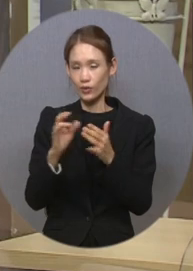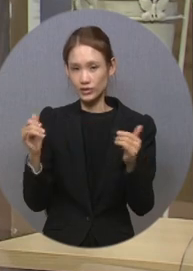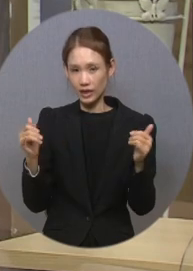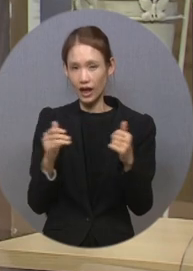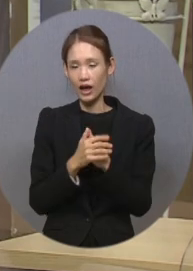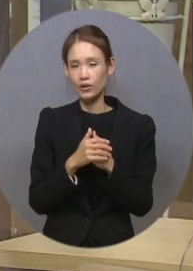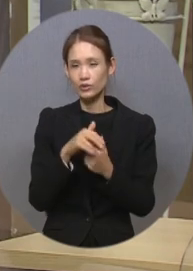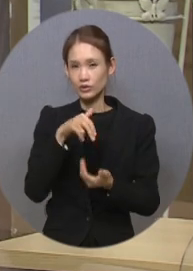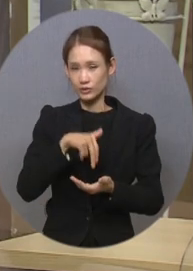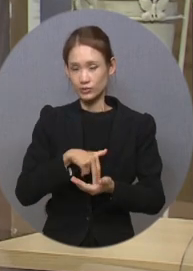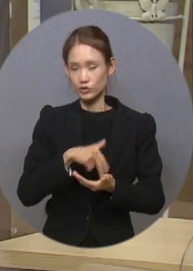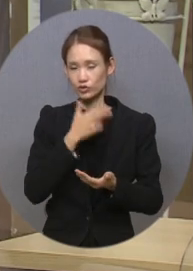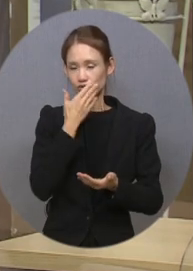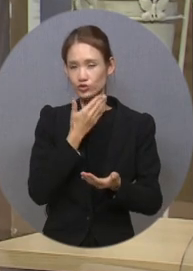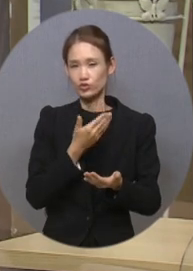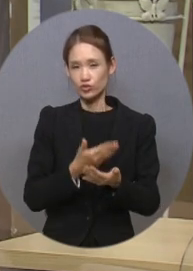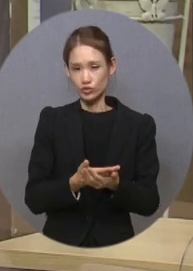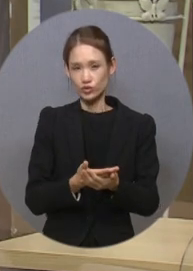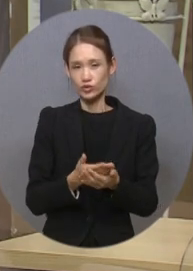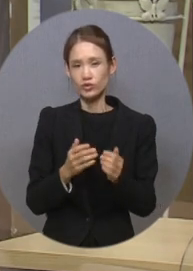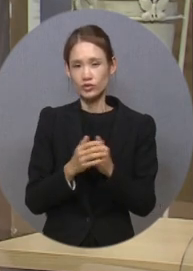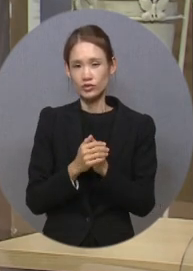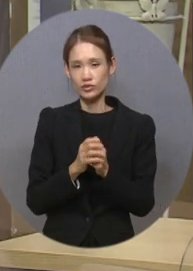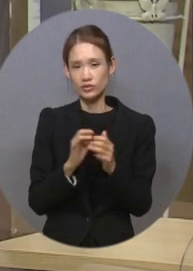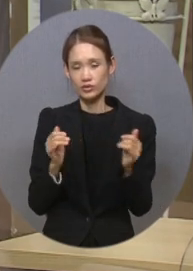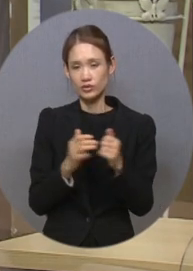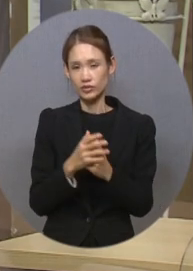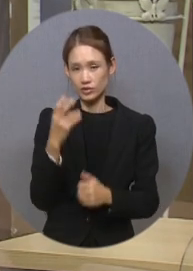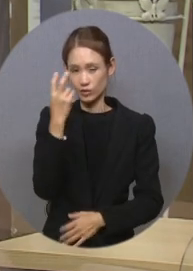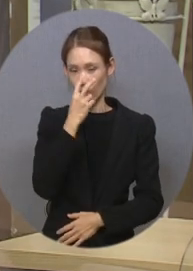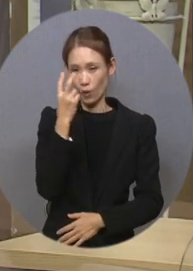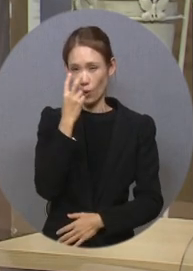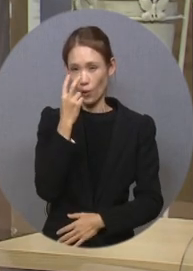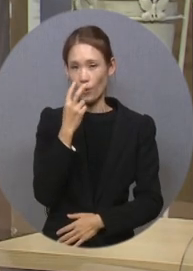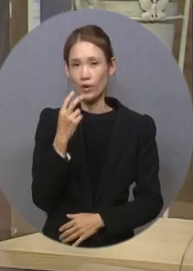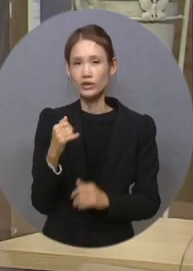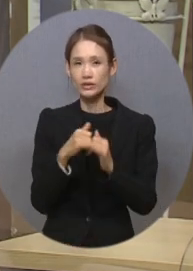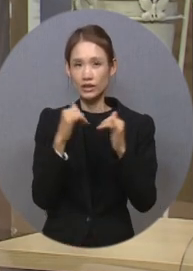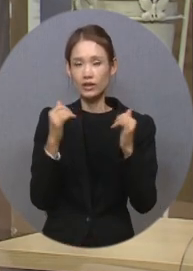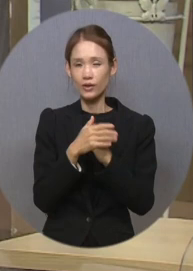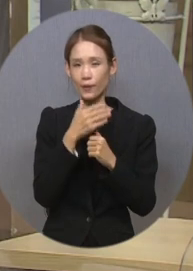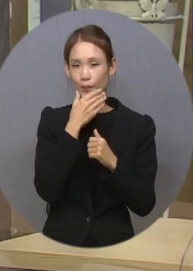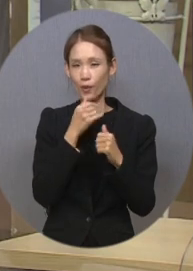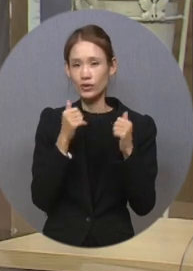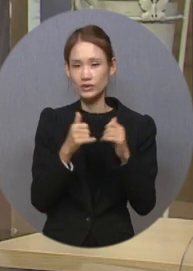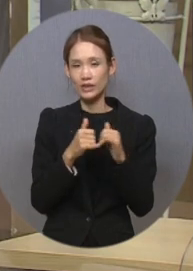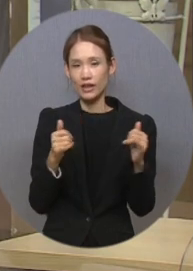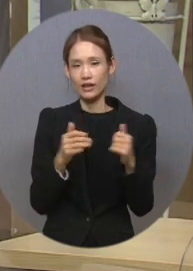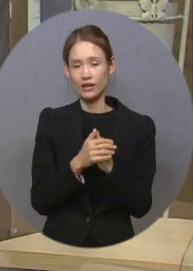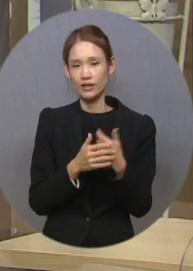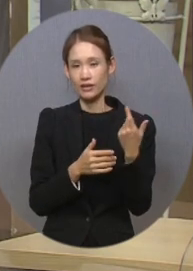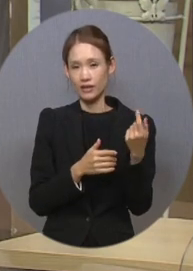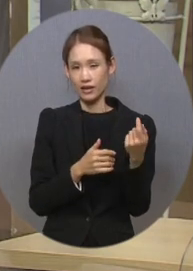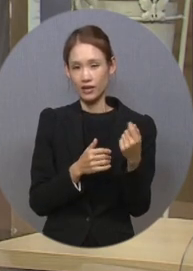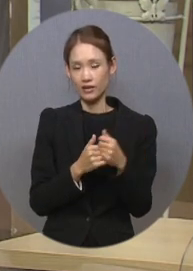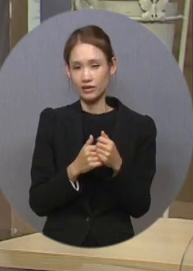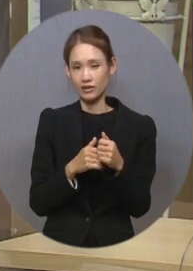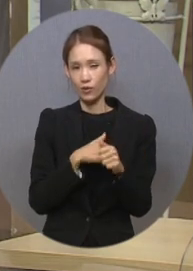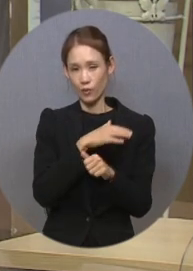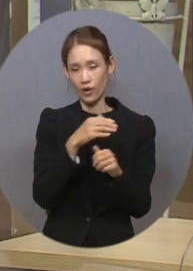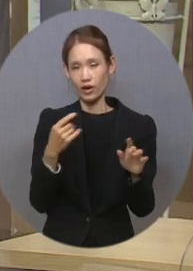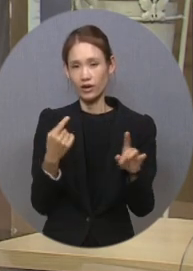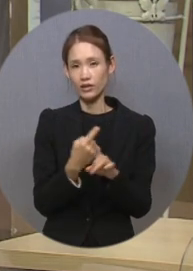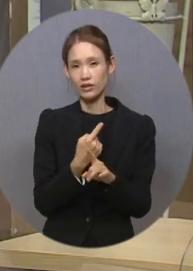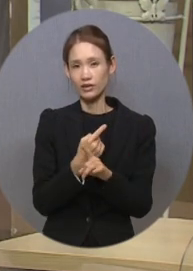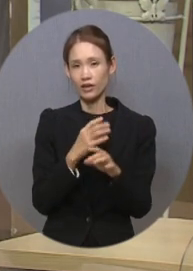물론 중요하긴 하지만 또 이용자분들을 돌보시는 이런 사회복지사라든지 또 이런 분들에 대해서도 또